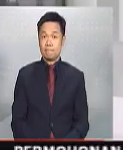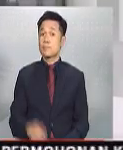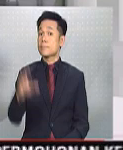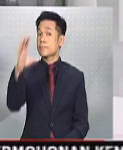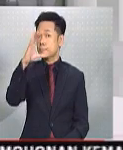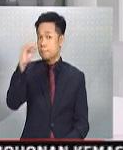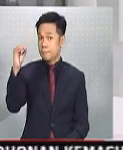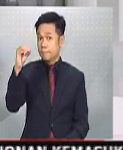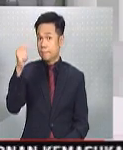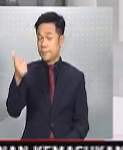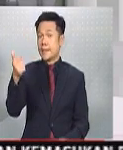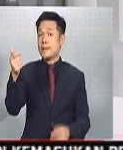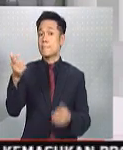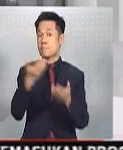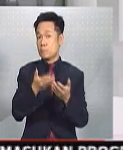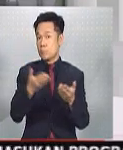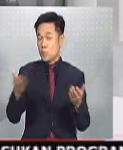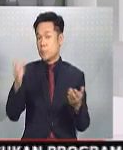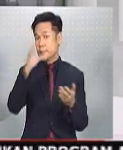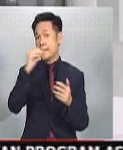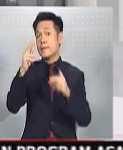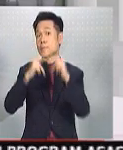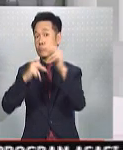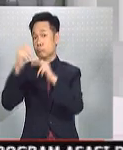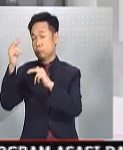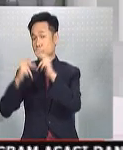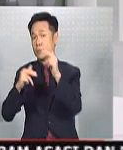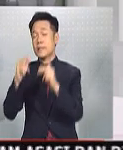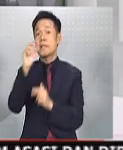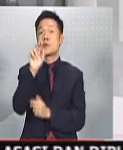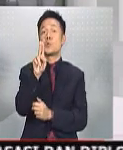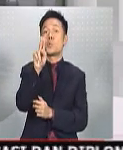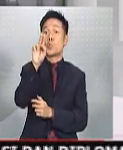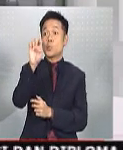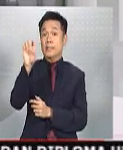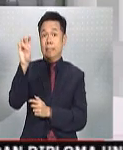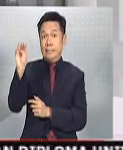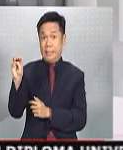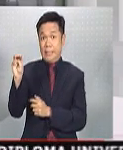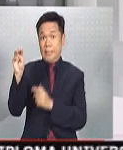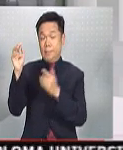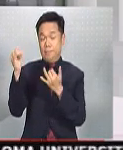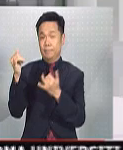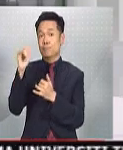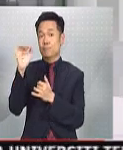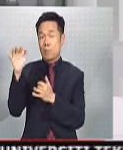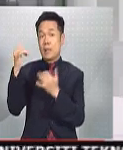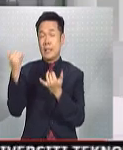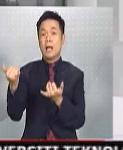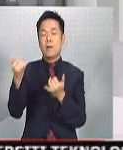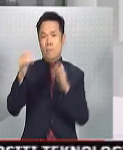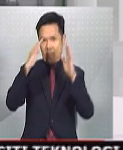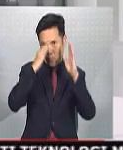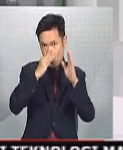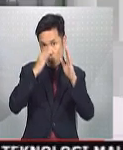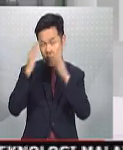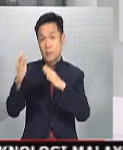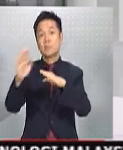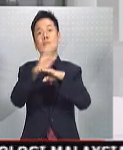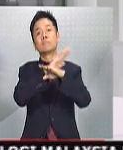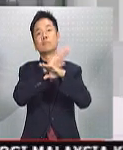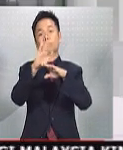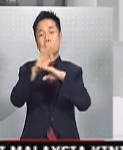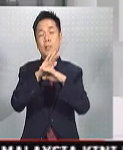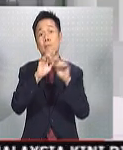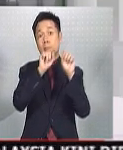Syarikat Pengurusan Aset dan Penyelesaian Infrastruktur Tempatan UEM Agenta akan memberi fokus dan meluaskan perniagaannya